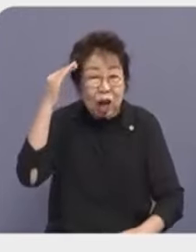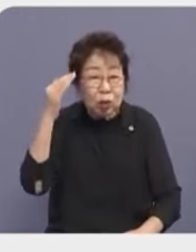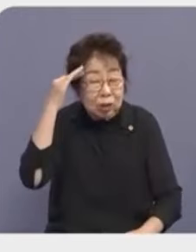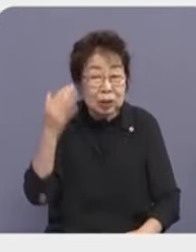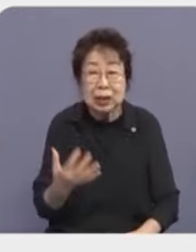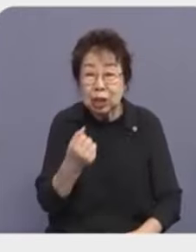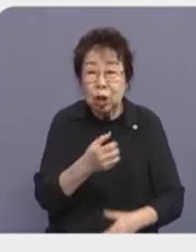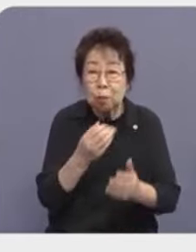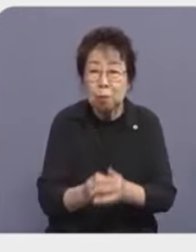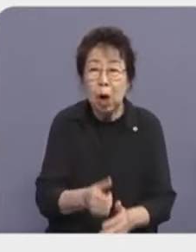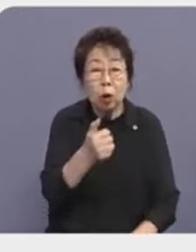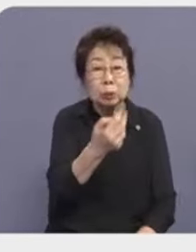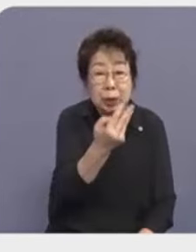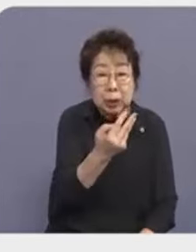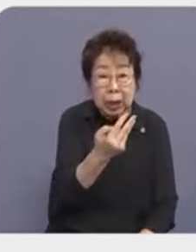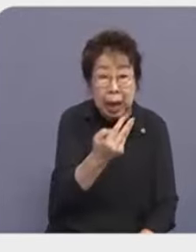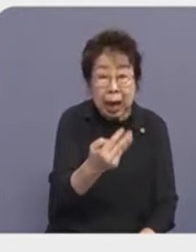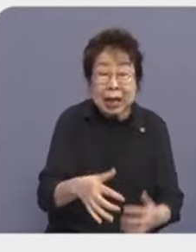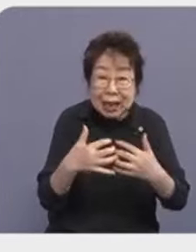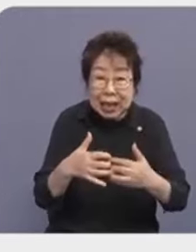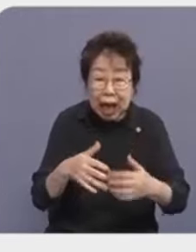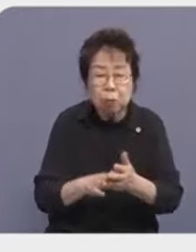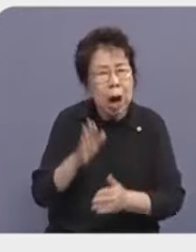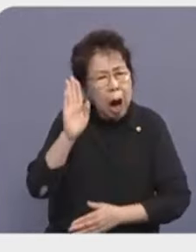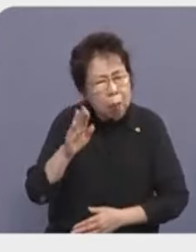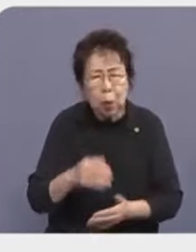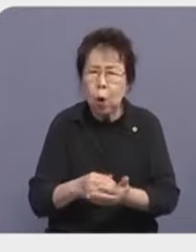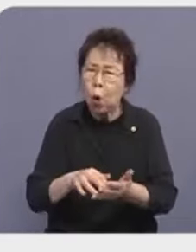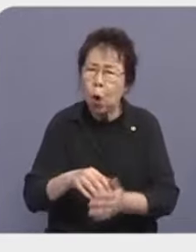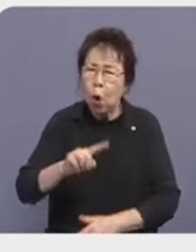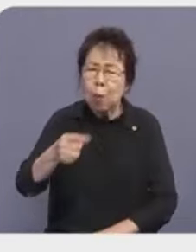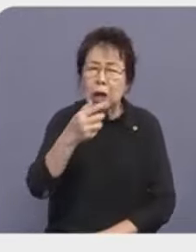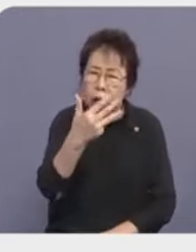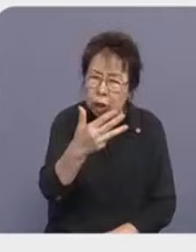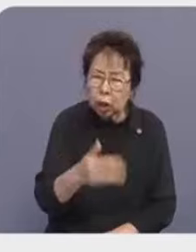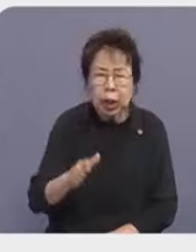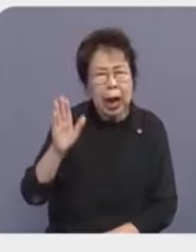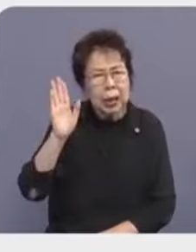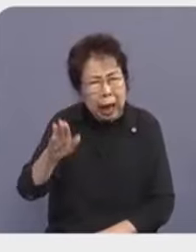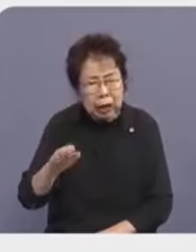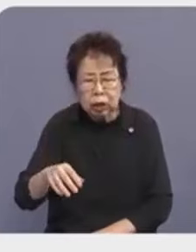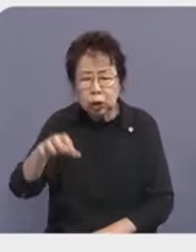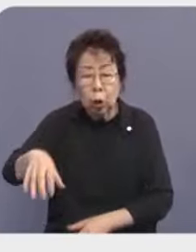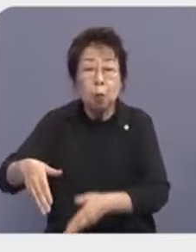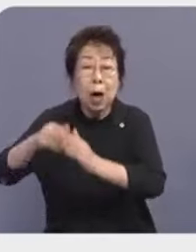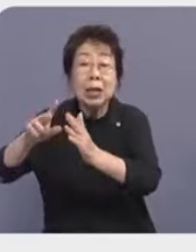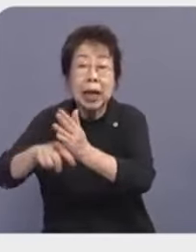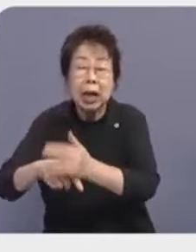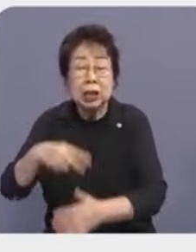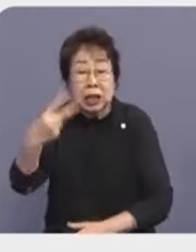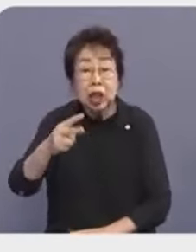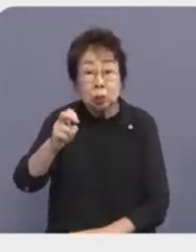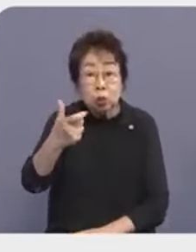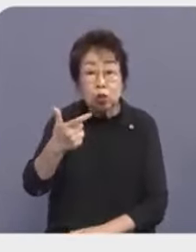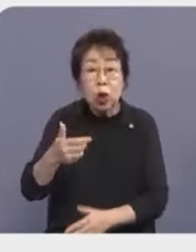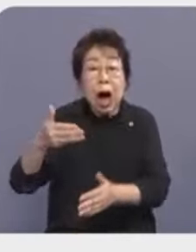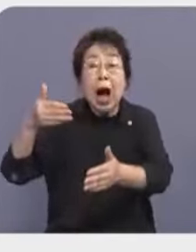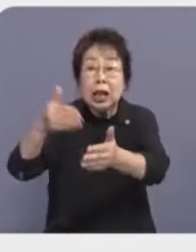53기에 불과했던 국산 하역 장비는 올해 108기에서 2-6단계가 완공되는